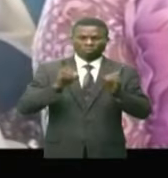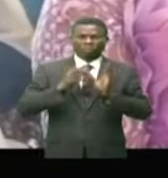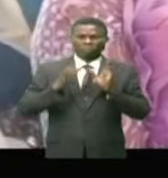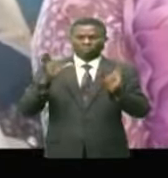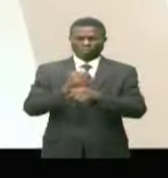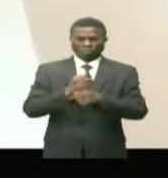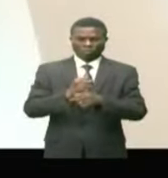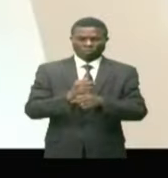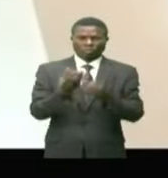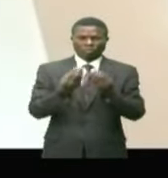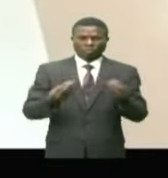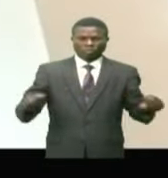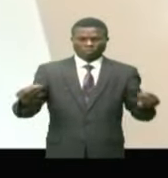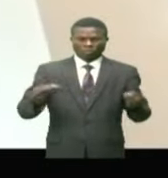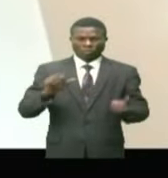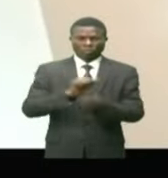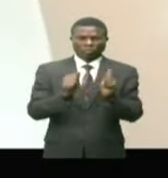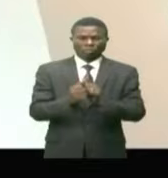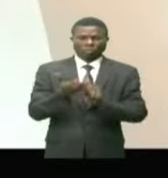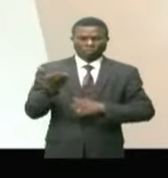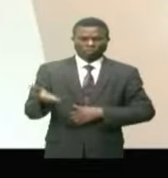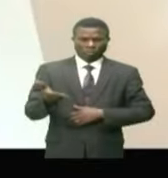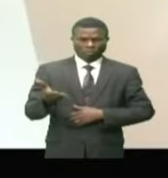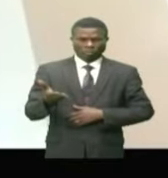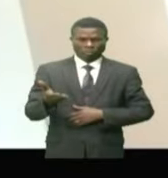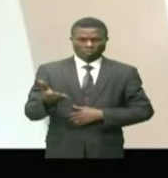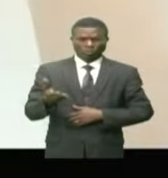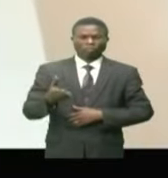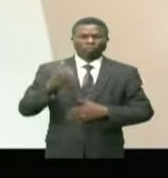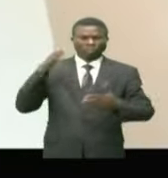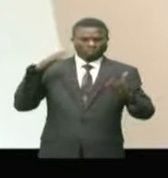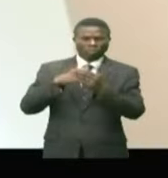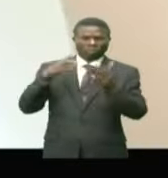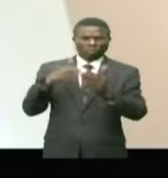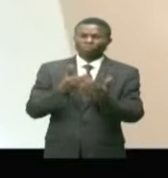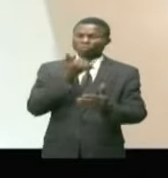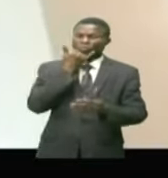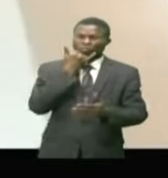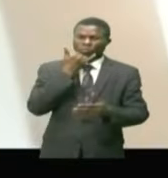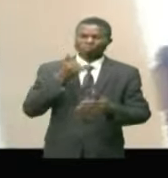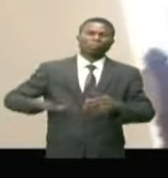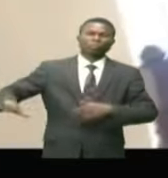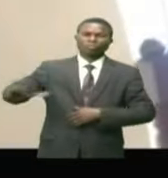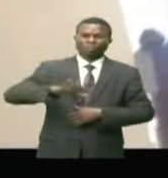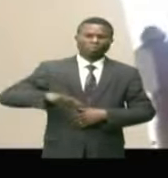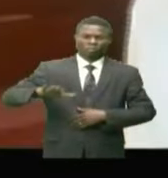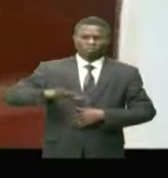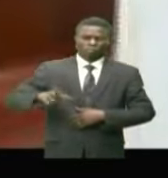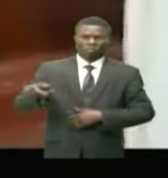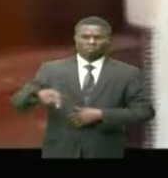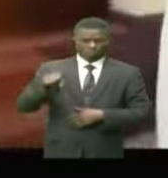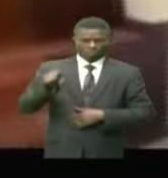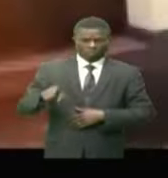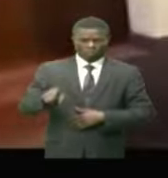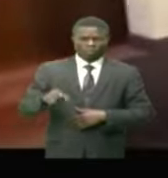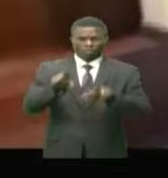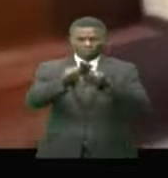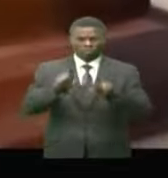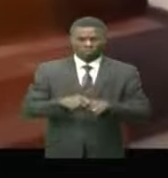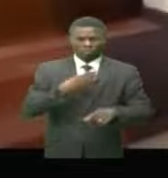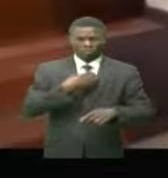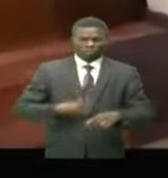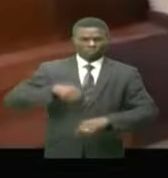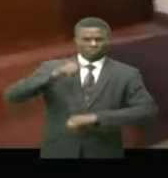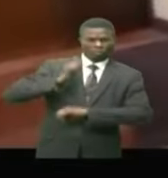ferme résolution d'Albert Lusumbe Lukute de combattre l'impunité sur toute l'étendue de sa juridiction. A noter que le